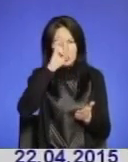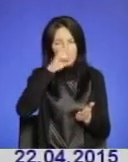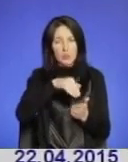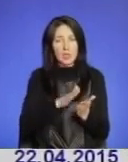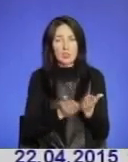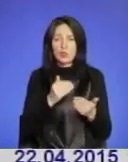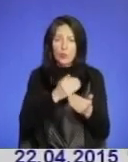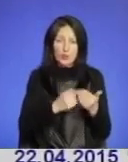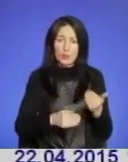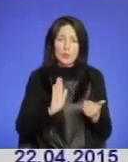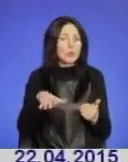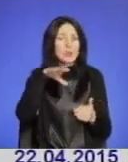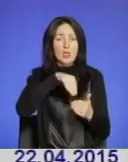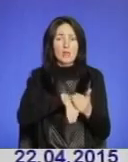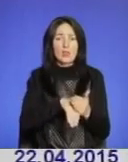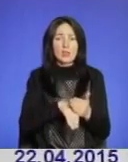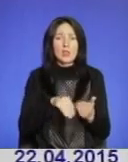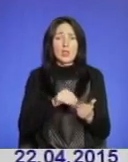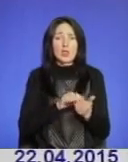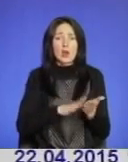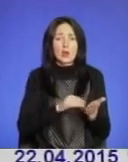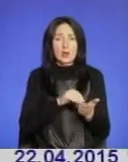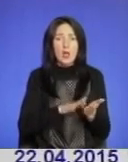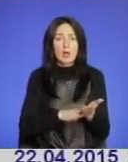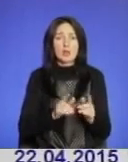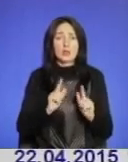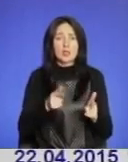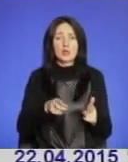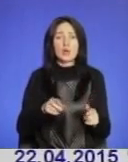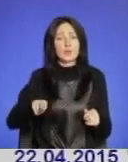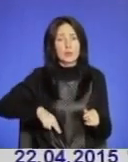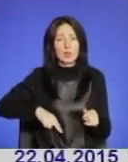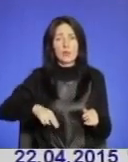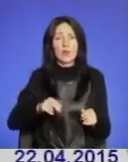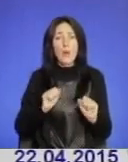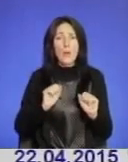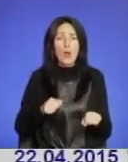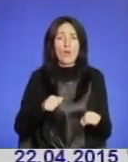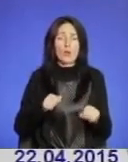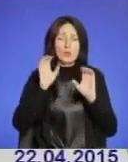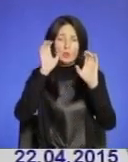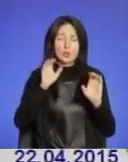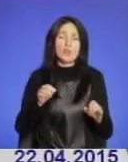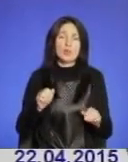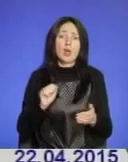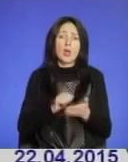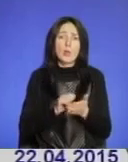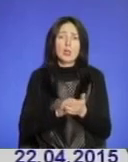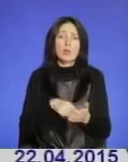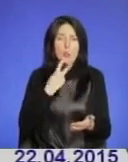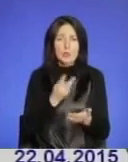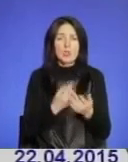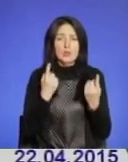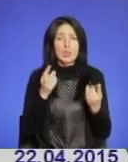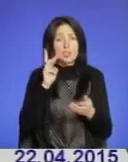відомості будуть не внесені своєчасно, згідно із адміністративними правовими законодавчими актами, передбачені великі штрафні